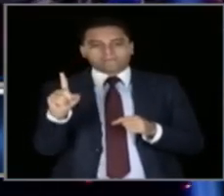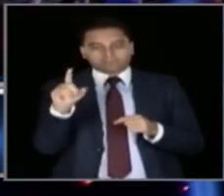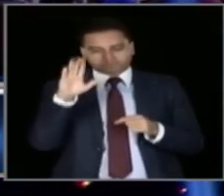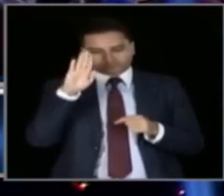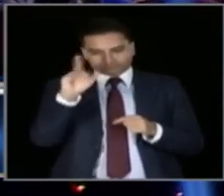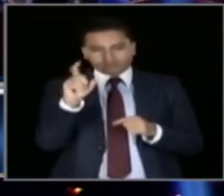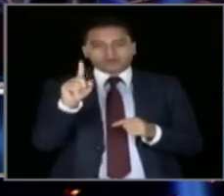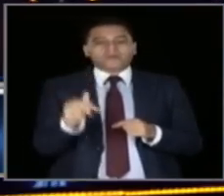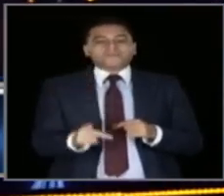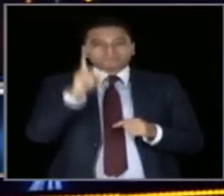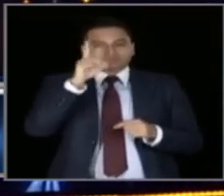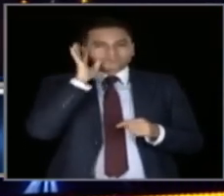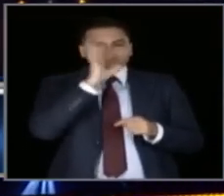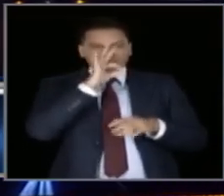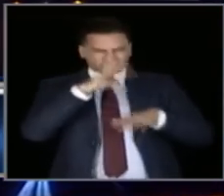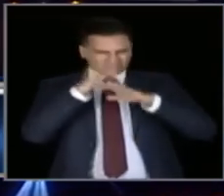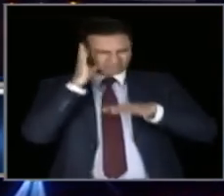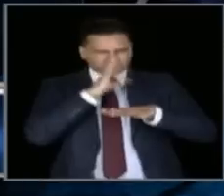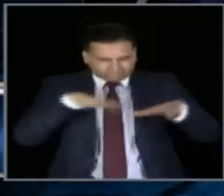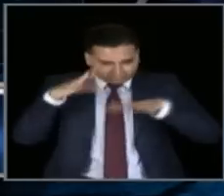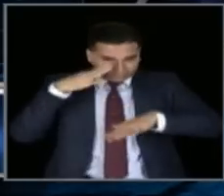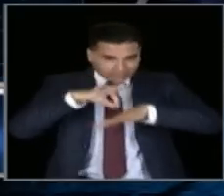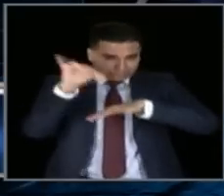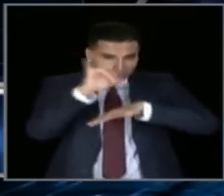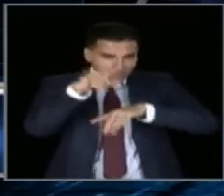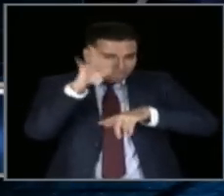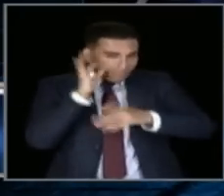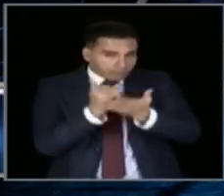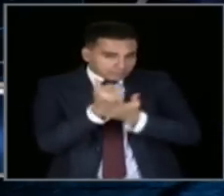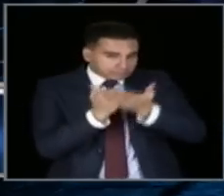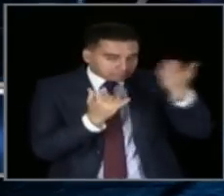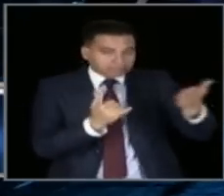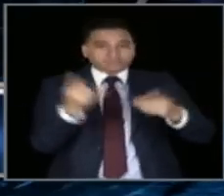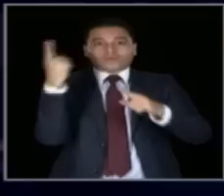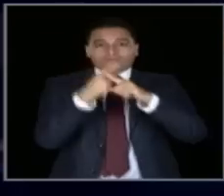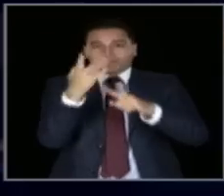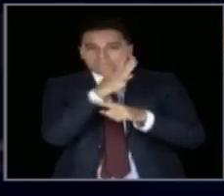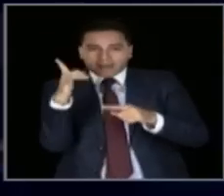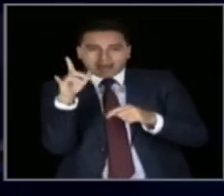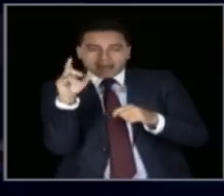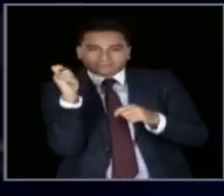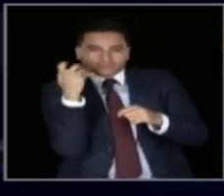كسبوا في النهائي مدرسة الإقبال الرسمية